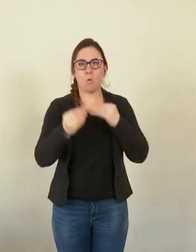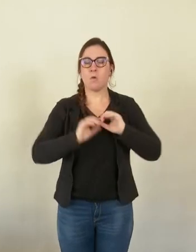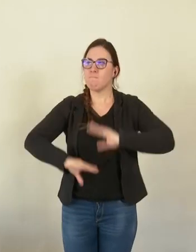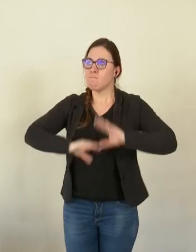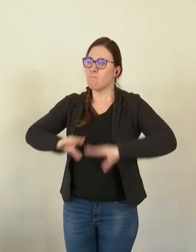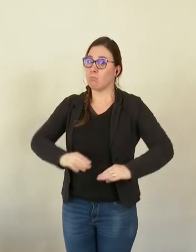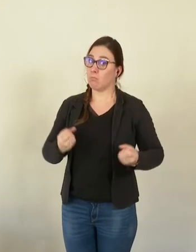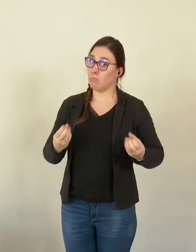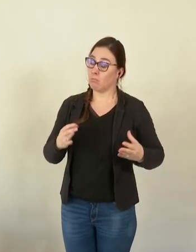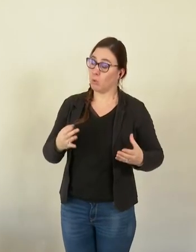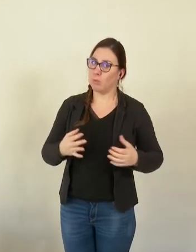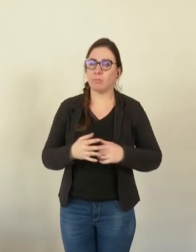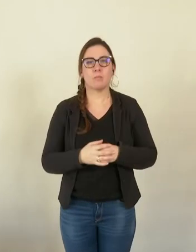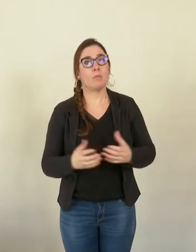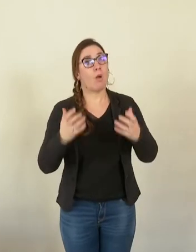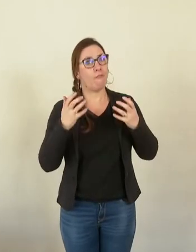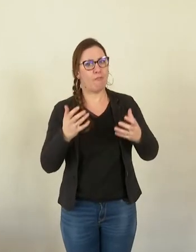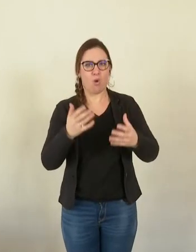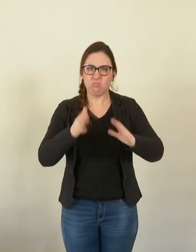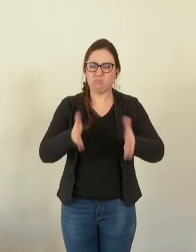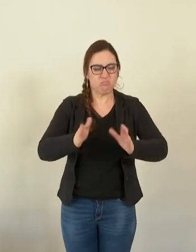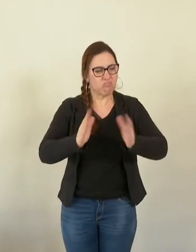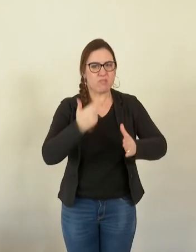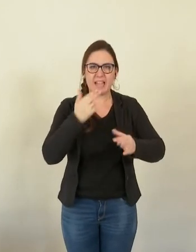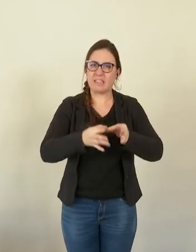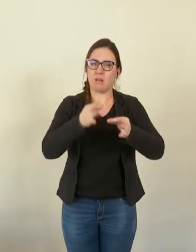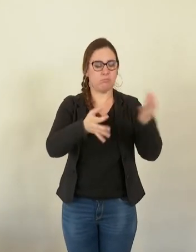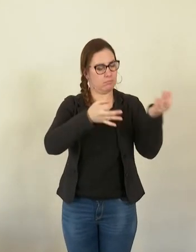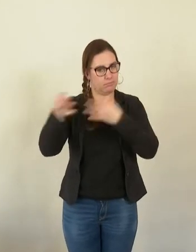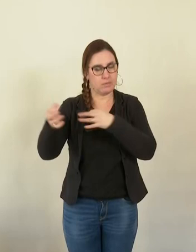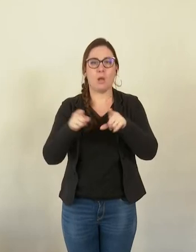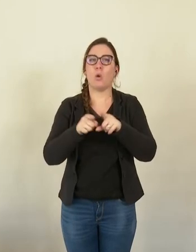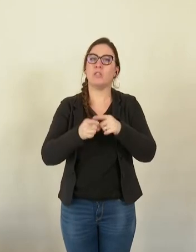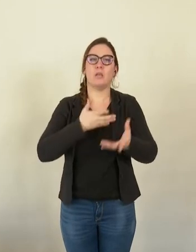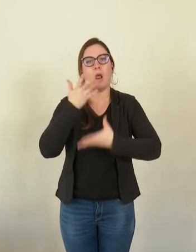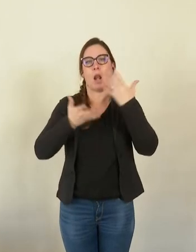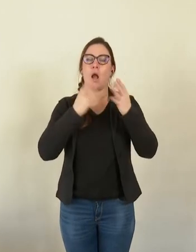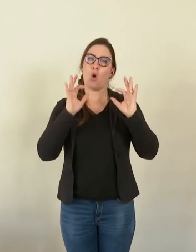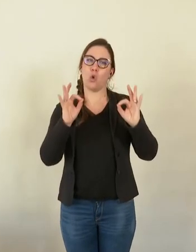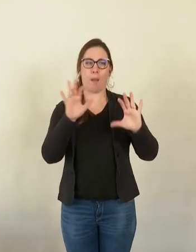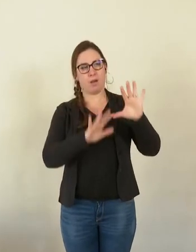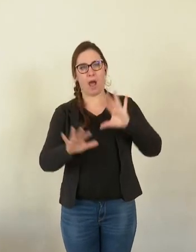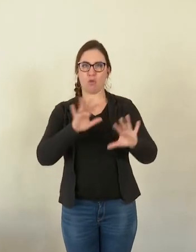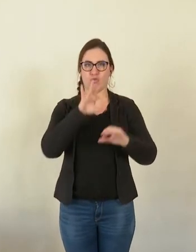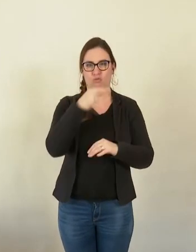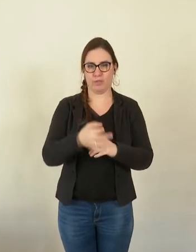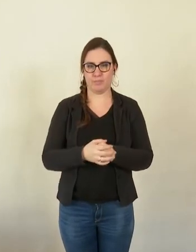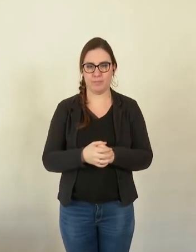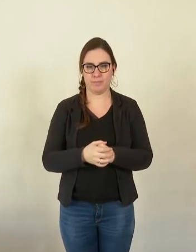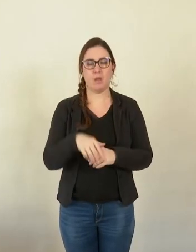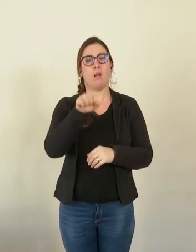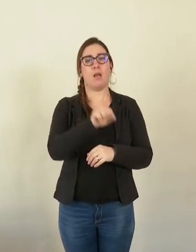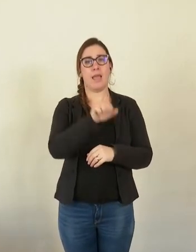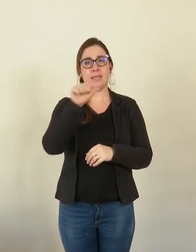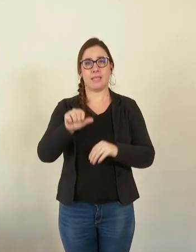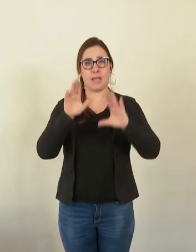souvent de conserver une exigence de résultats toujours et de formuler des compromis honorables la mise en sécurité sociale de